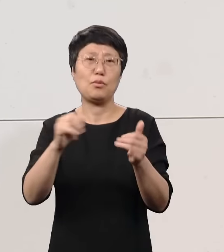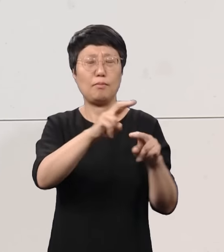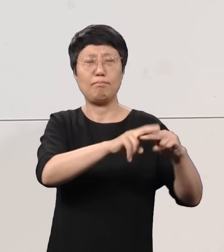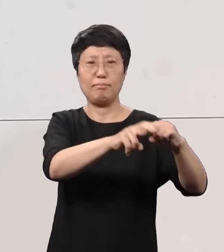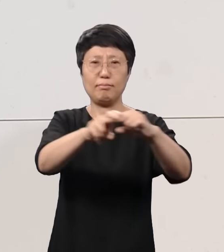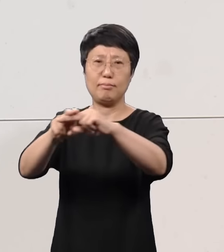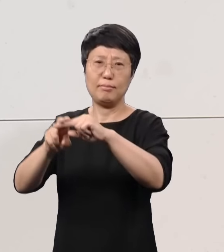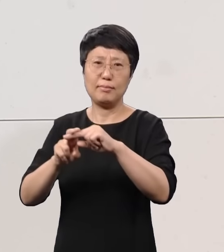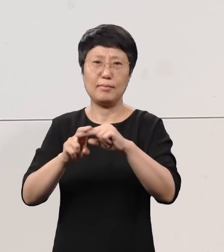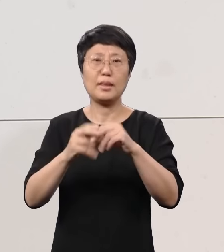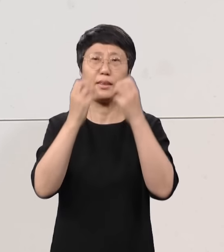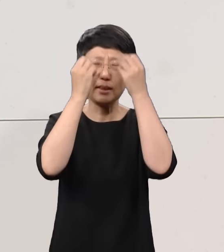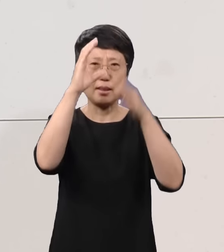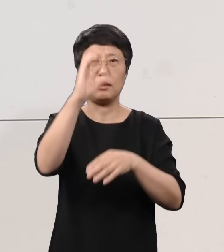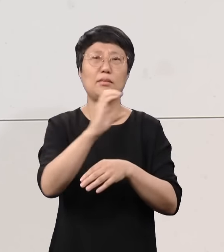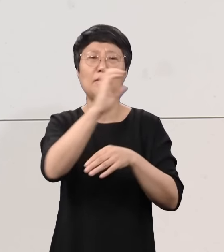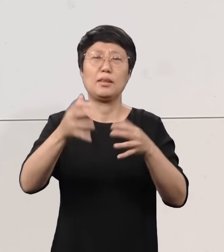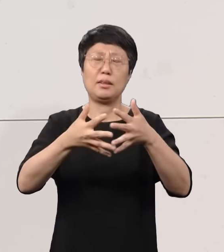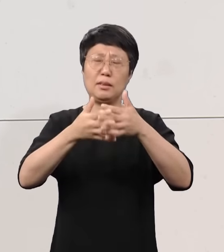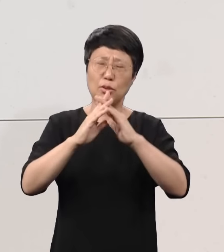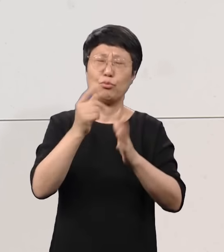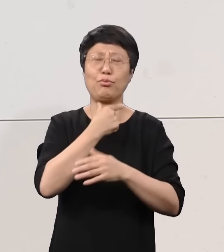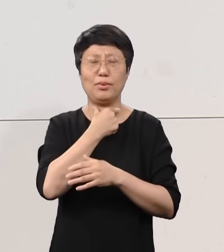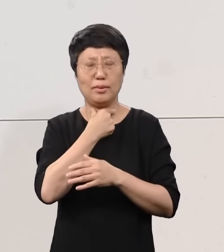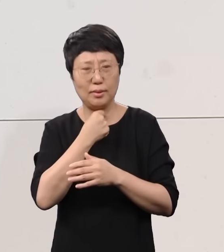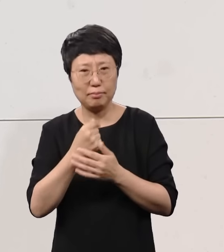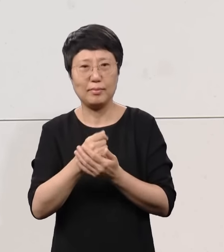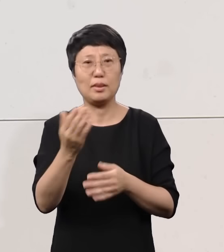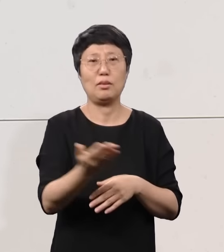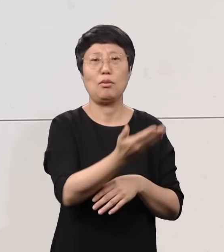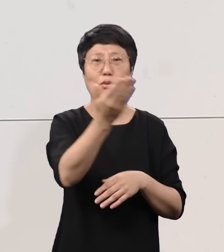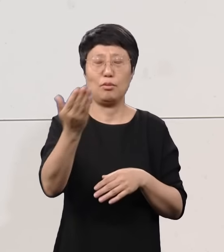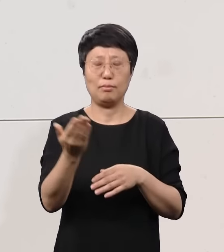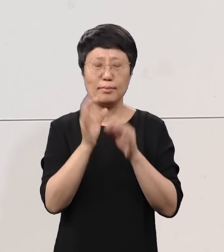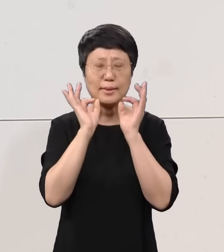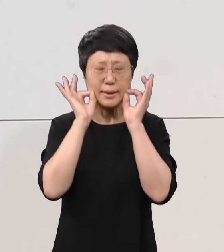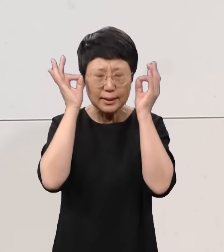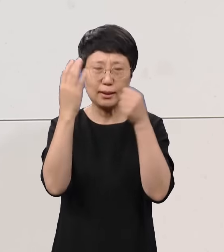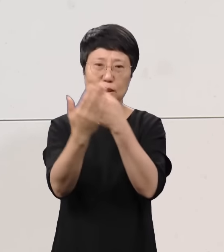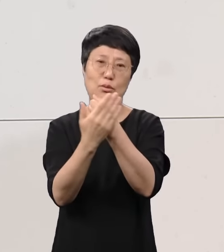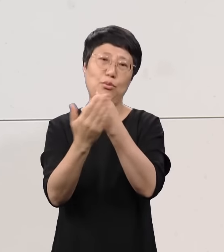싶습니다 신자 여러분들의 간절한 도움이